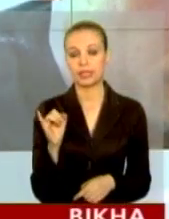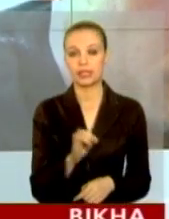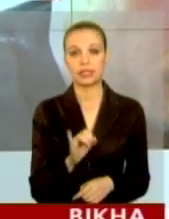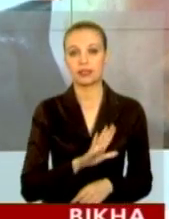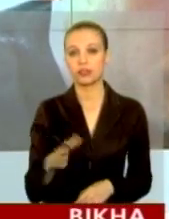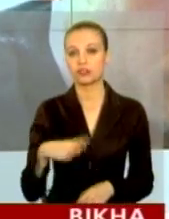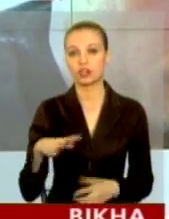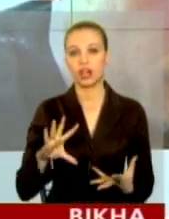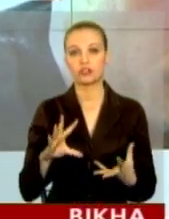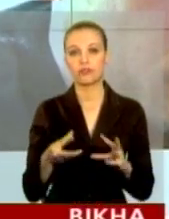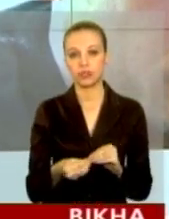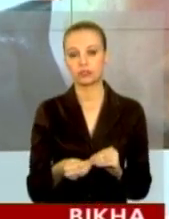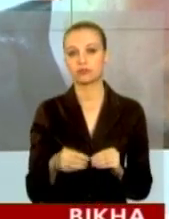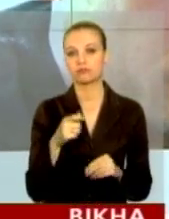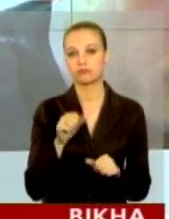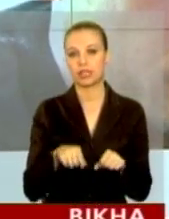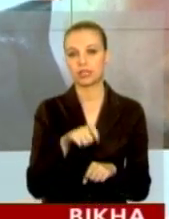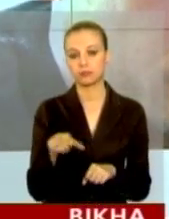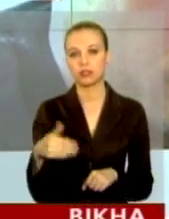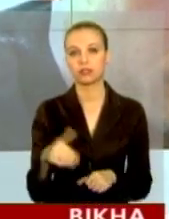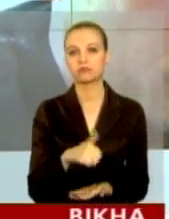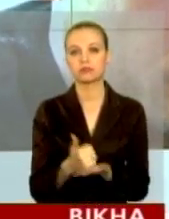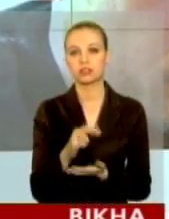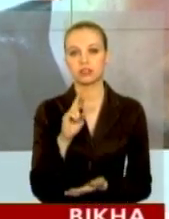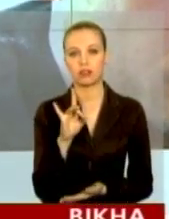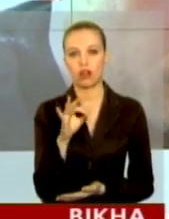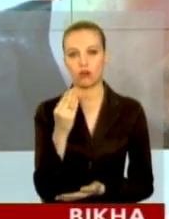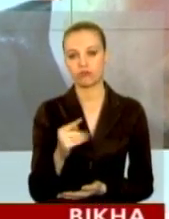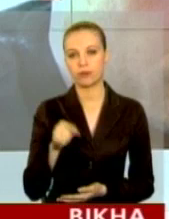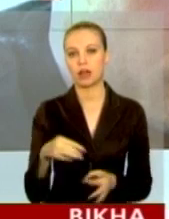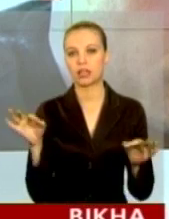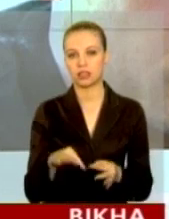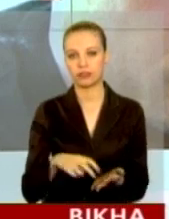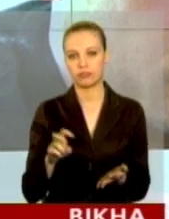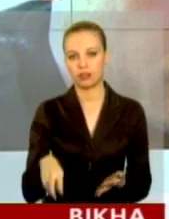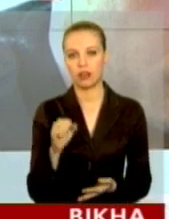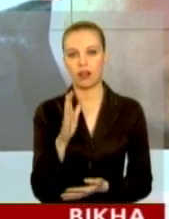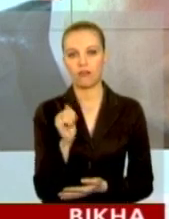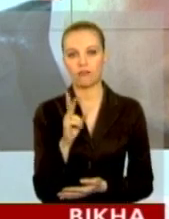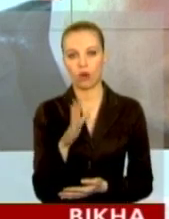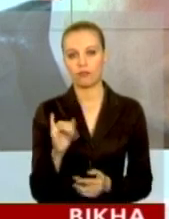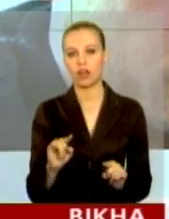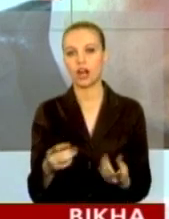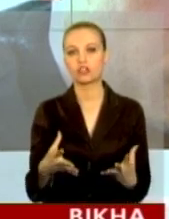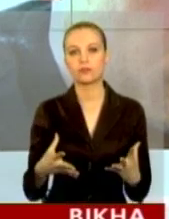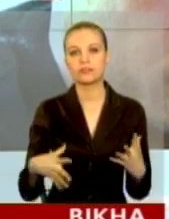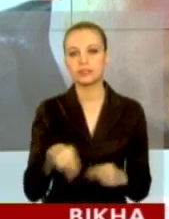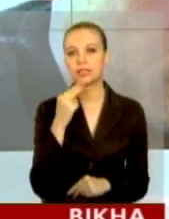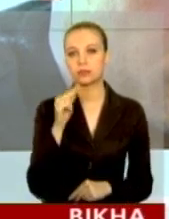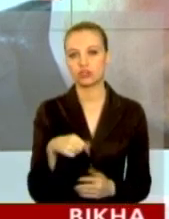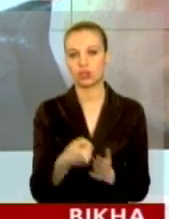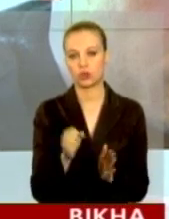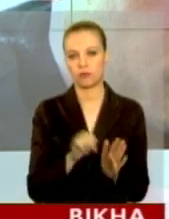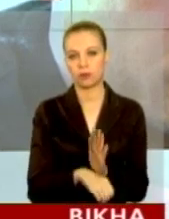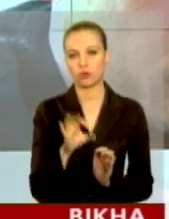І не чекаючи висновків експертів, очільник правого сектору Дмитро Ярош вимагає негайної відставки Арсена Авакова та арешту всіх причетних до